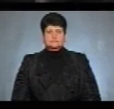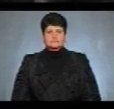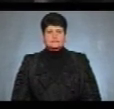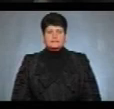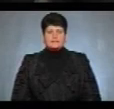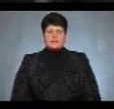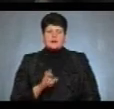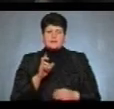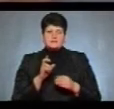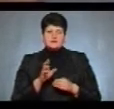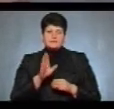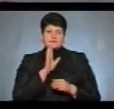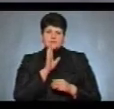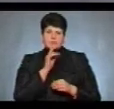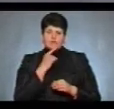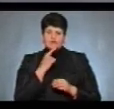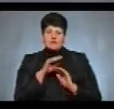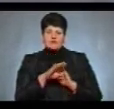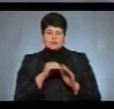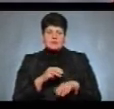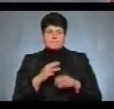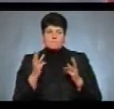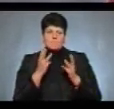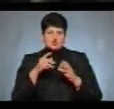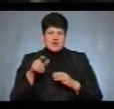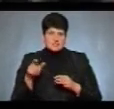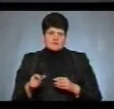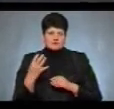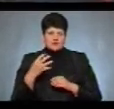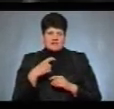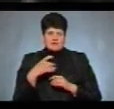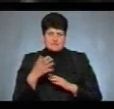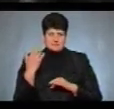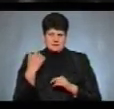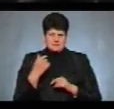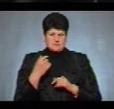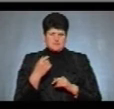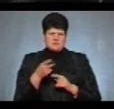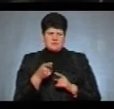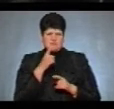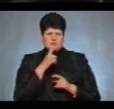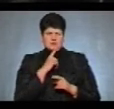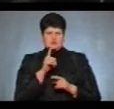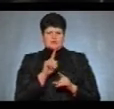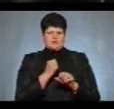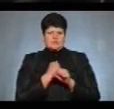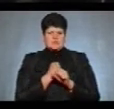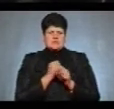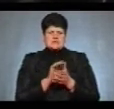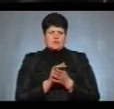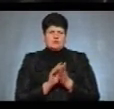Білівчанка Вікторія Лень повідомила, викликала пожежників 40 хвилин тому. Такий стовп диму, не розуміємо, що робиться. Знайомі почали